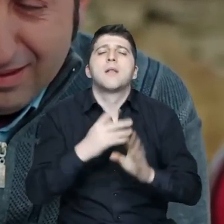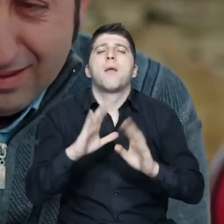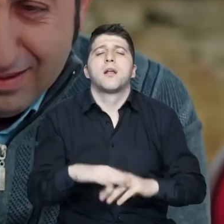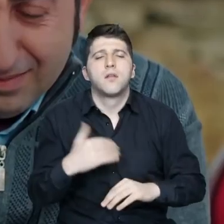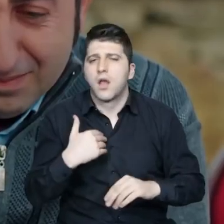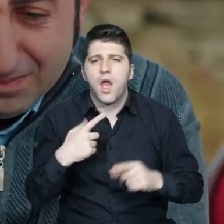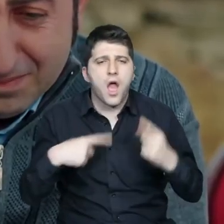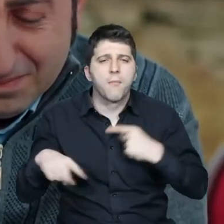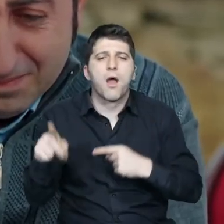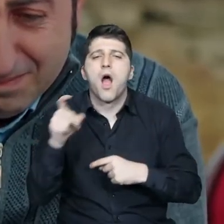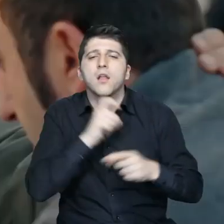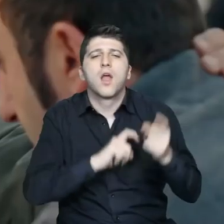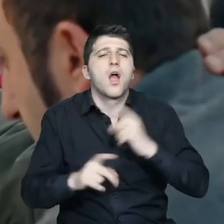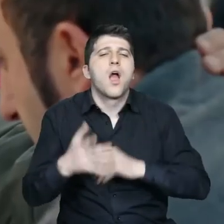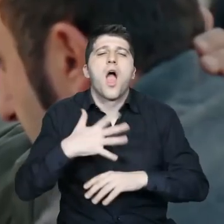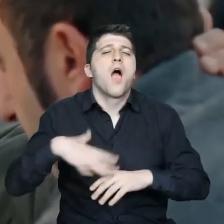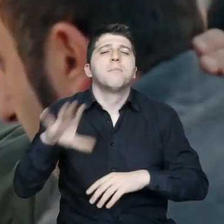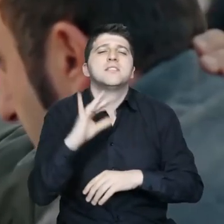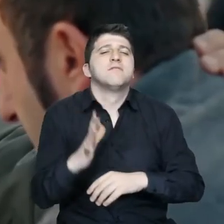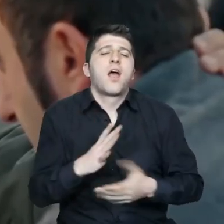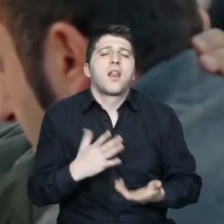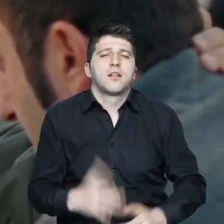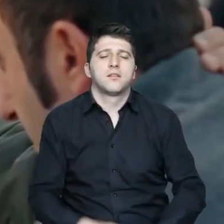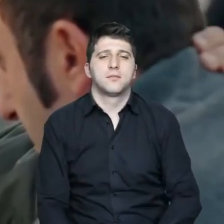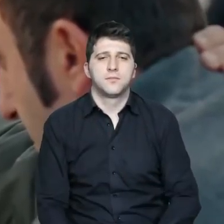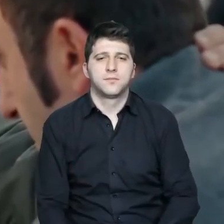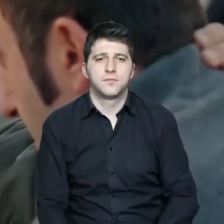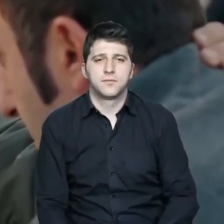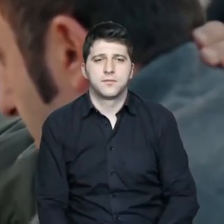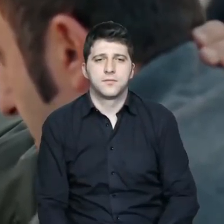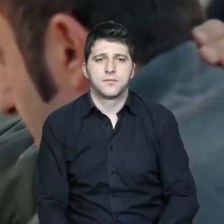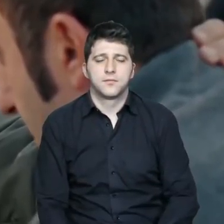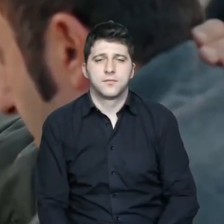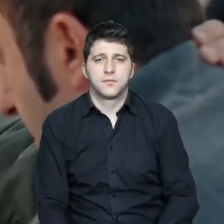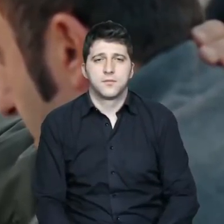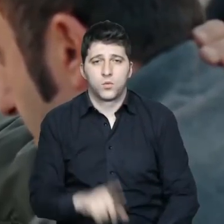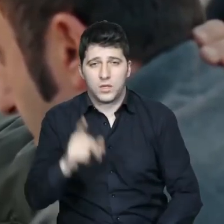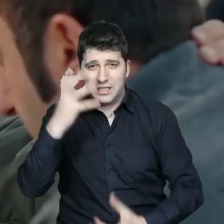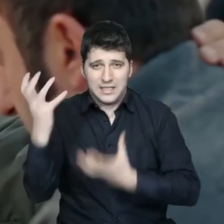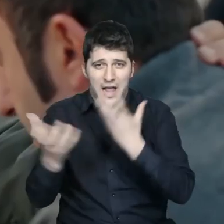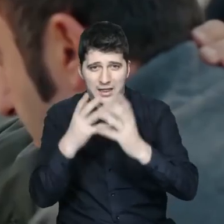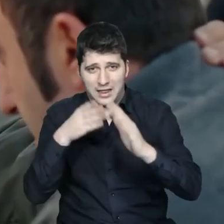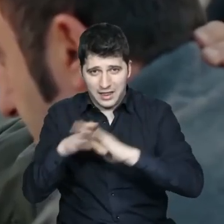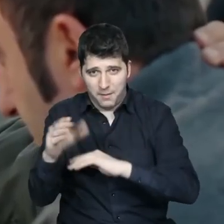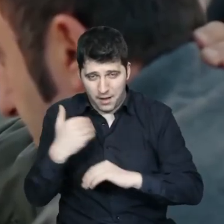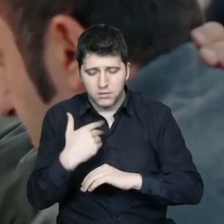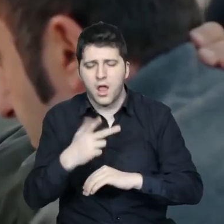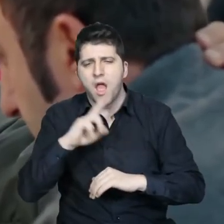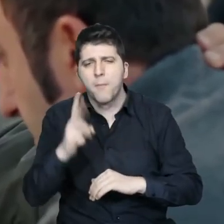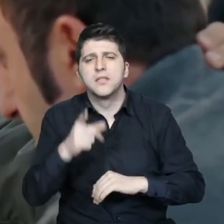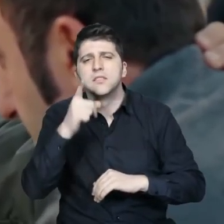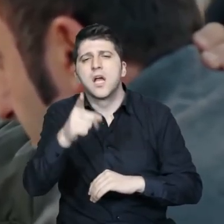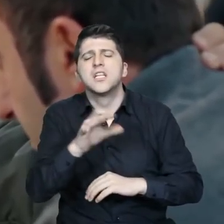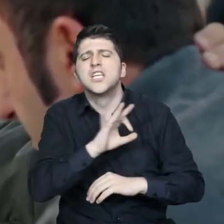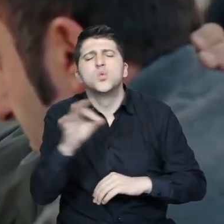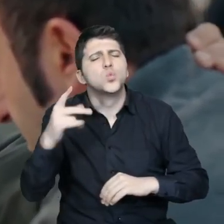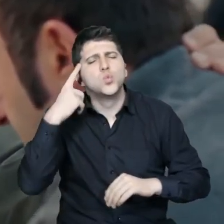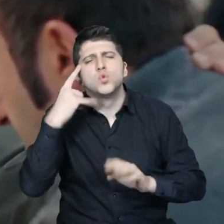Hangimizin hataları eksikleri yok ki? Hepimizin var. Eğer o yangında kalan ben olsaydım eminim ki sen gözünü